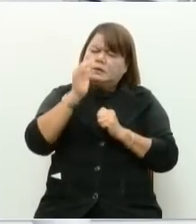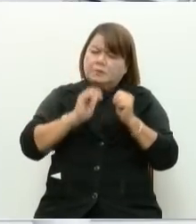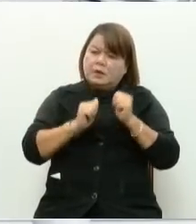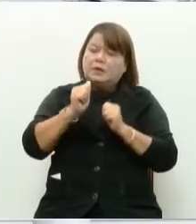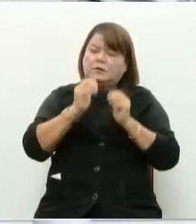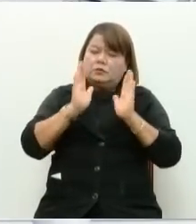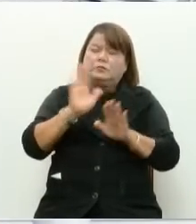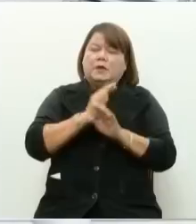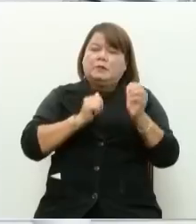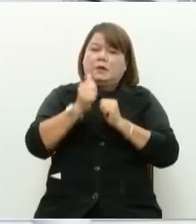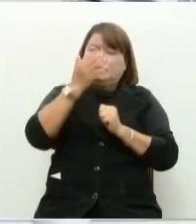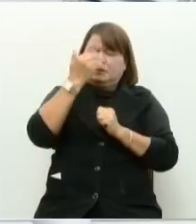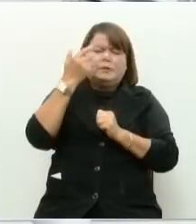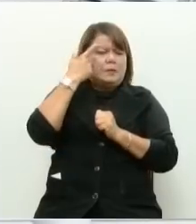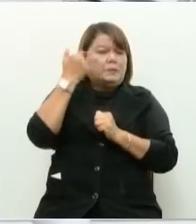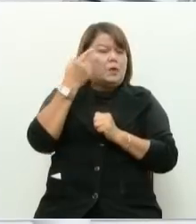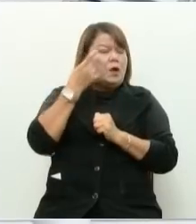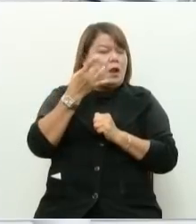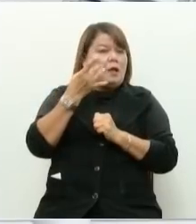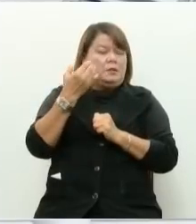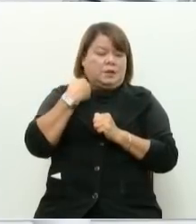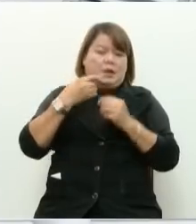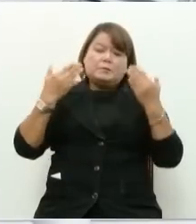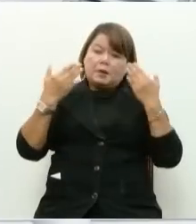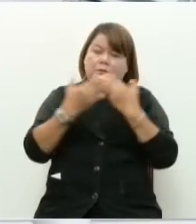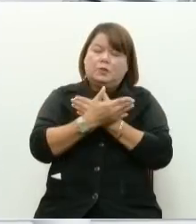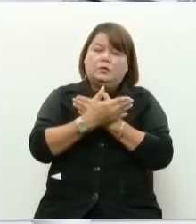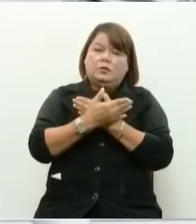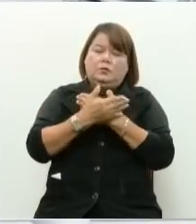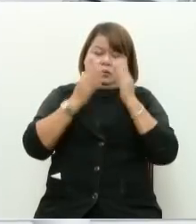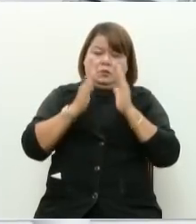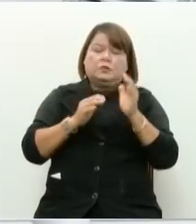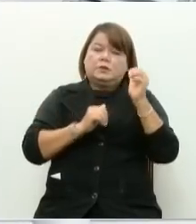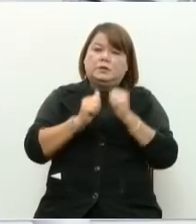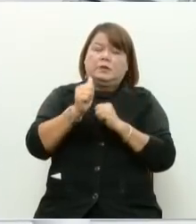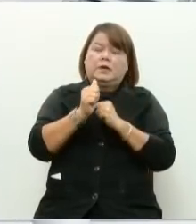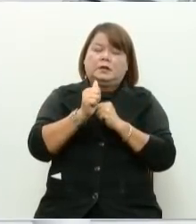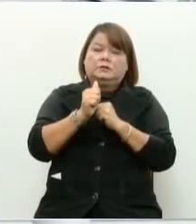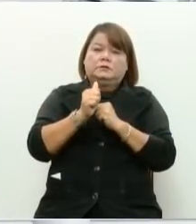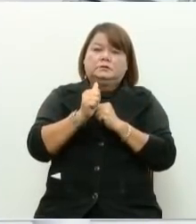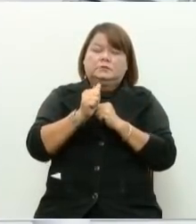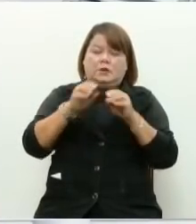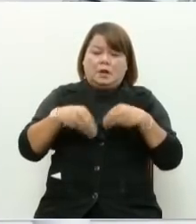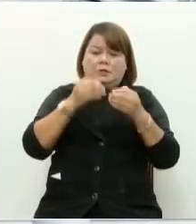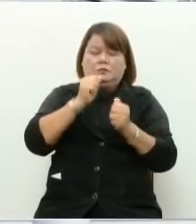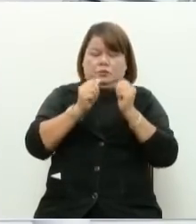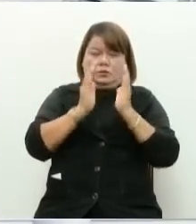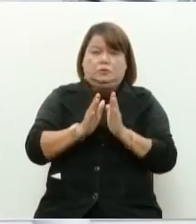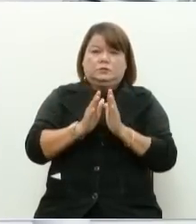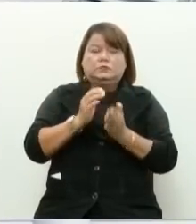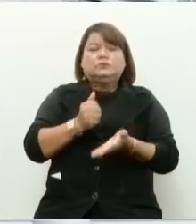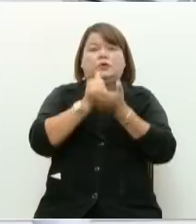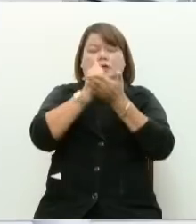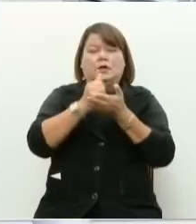ราะอะไรนะครับเพื่อเราจะได้มีการปรับปรุงคนที่ผ่านก็จะขอให้ท่านทั้งหลายได้แนะนำช่วยเหลือเ